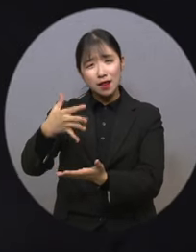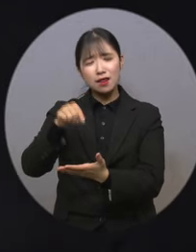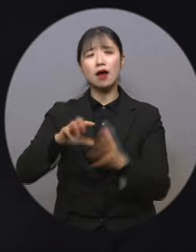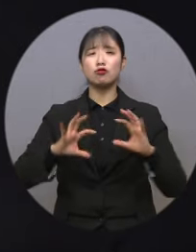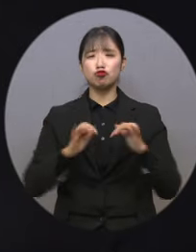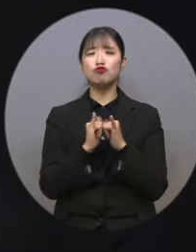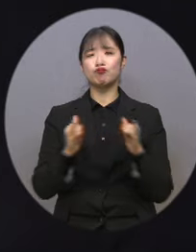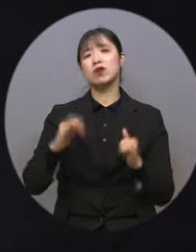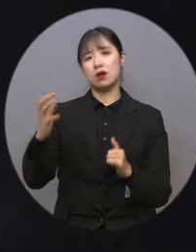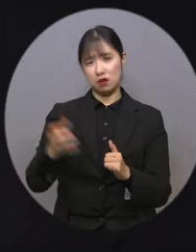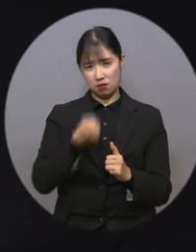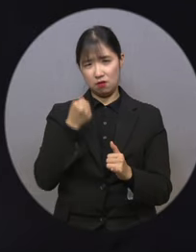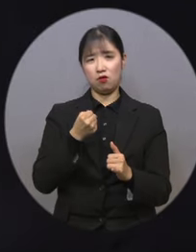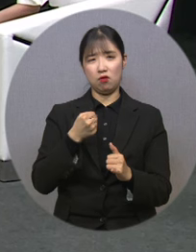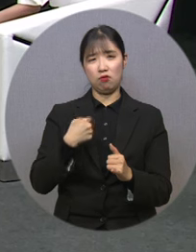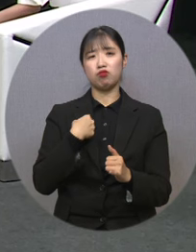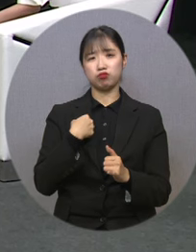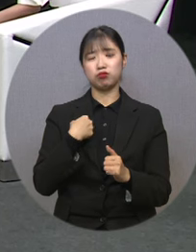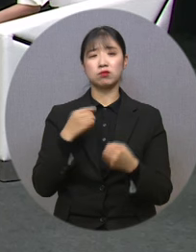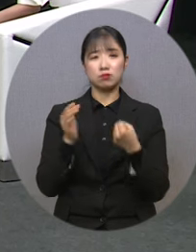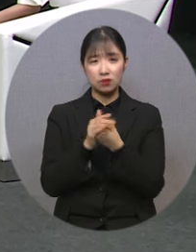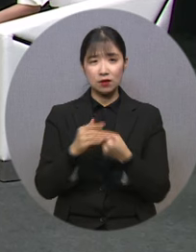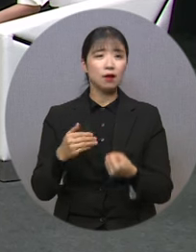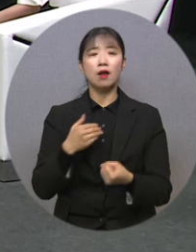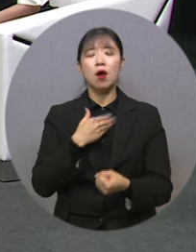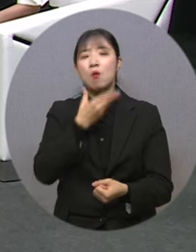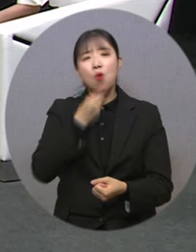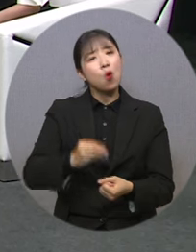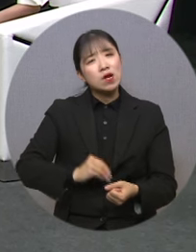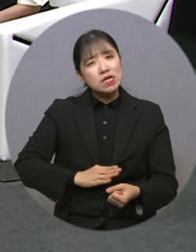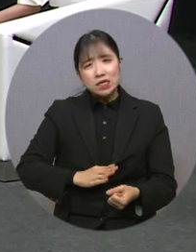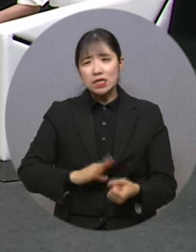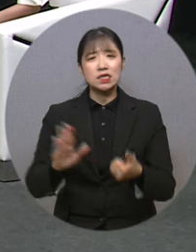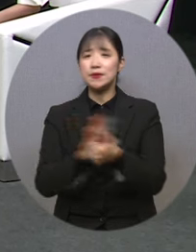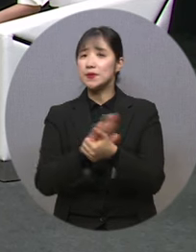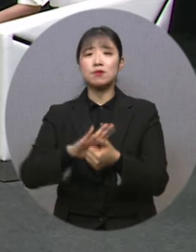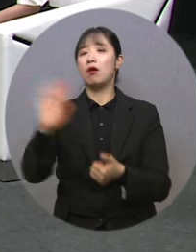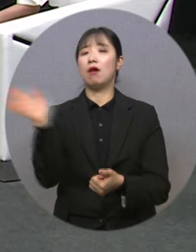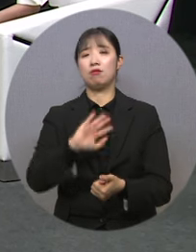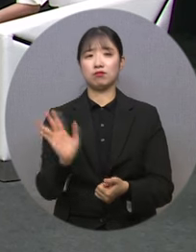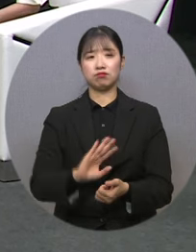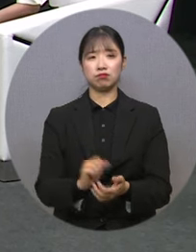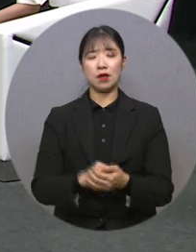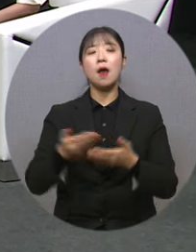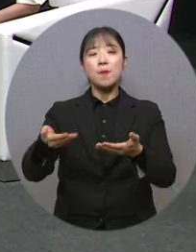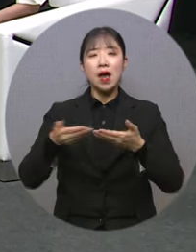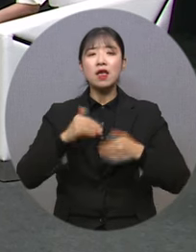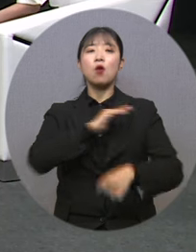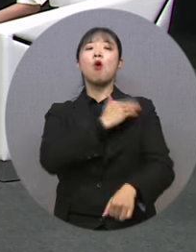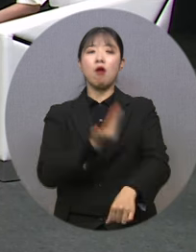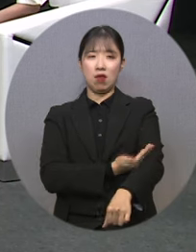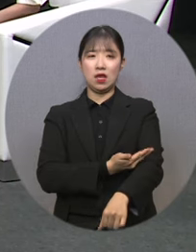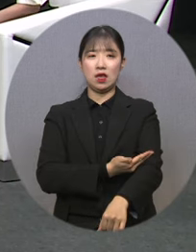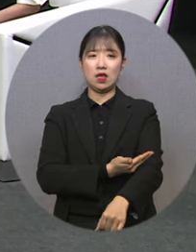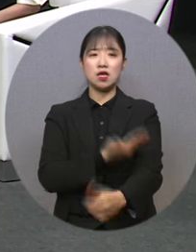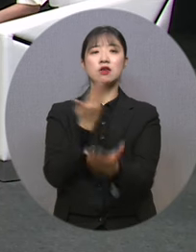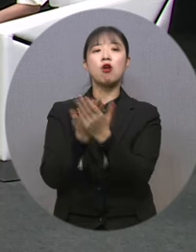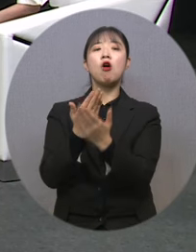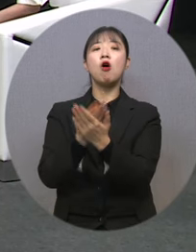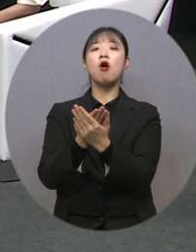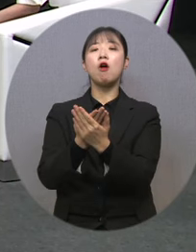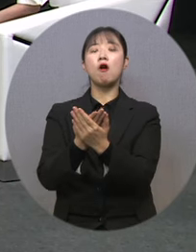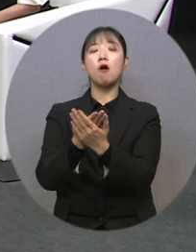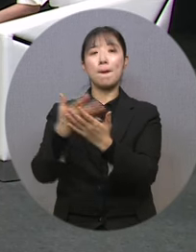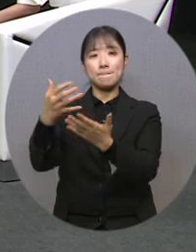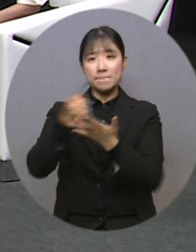주주로서 받는 배당금이에요. 내 거는 복지가 아닙니다. 받을 권리, 국민의 5대 권리, 청구권입니다.